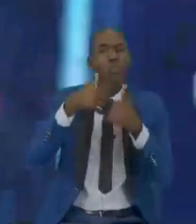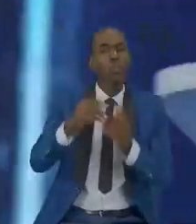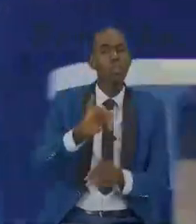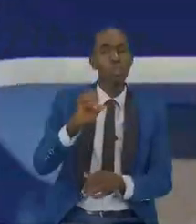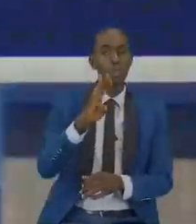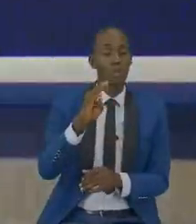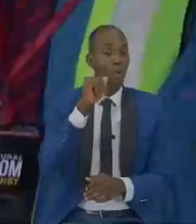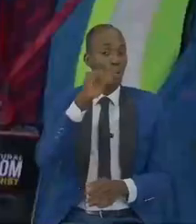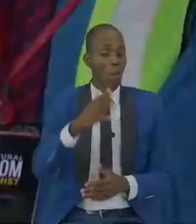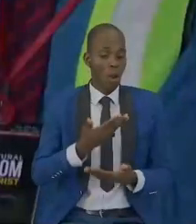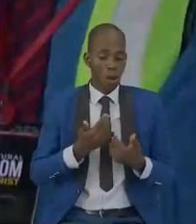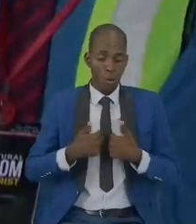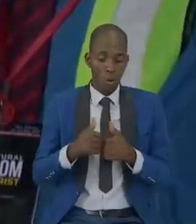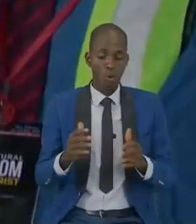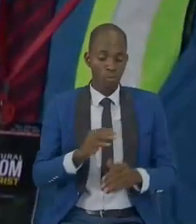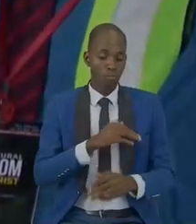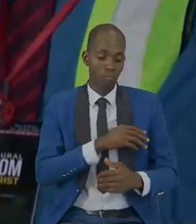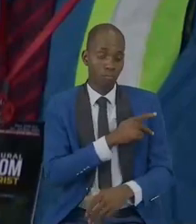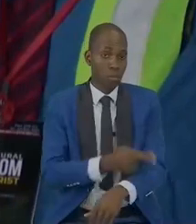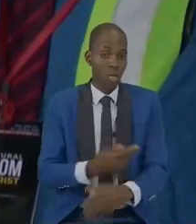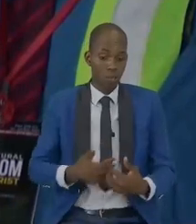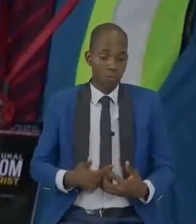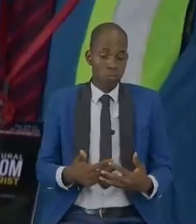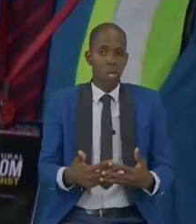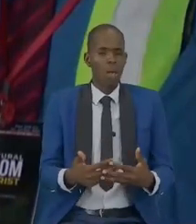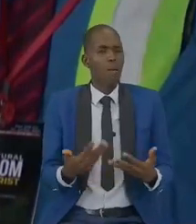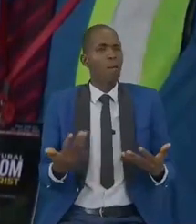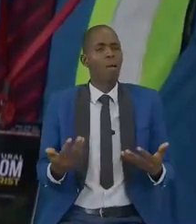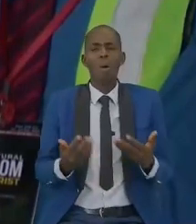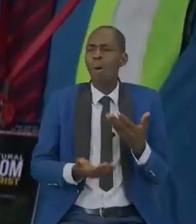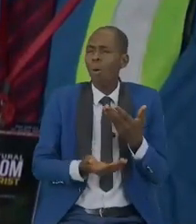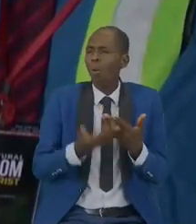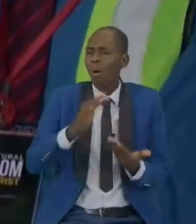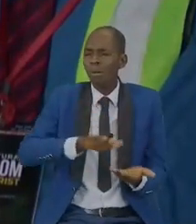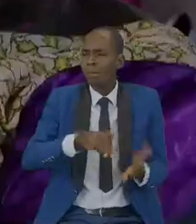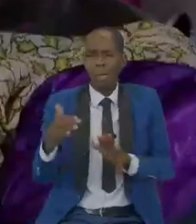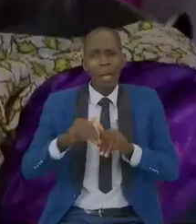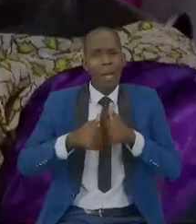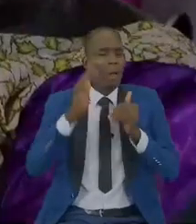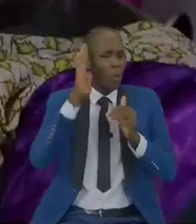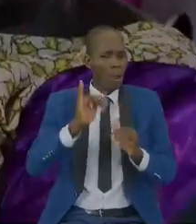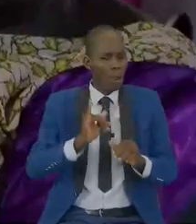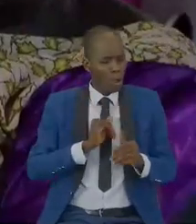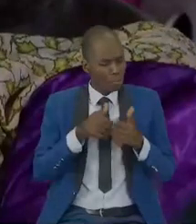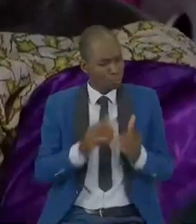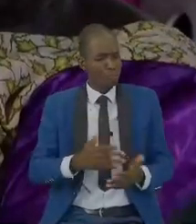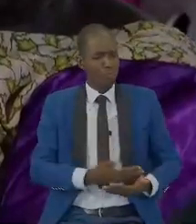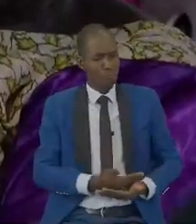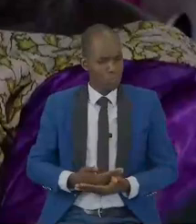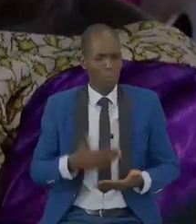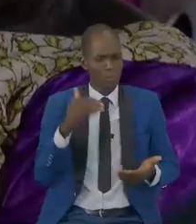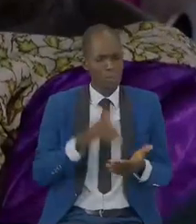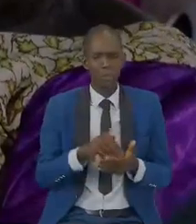as perdu ton boulot. Quand tu perds une grossesse, tu aurais presque perdu ta